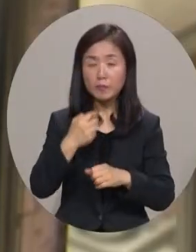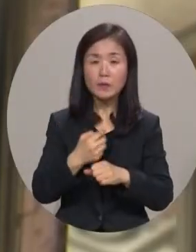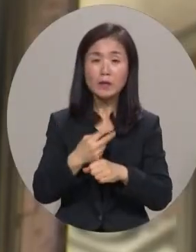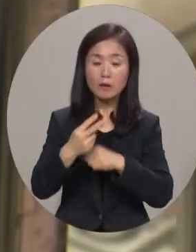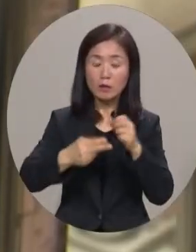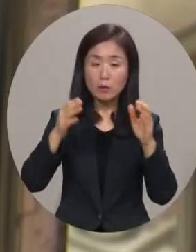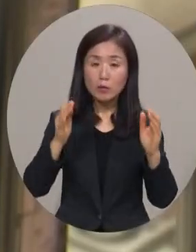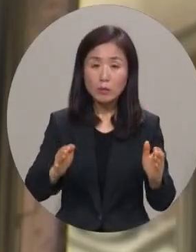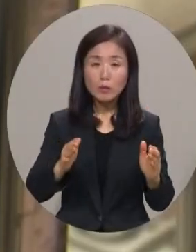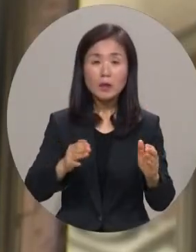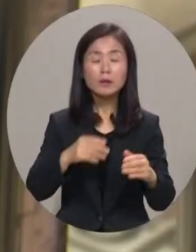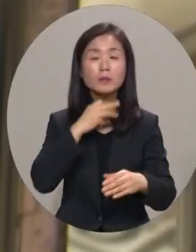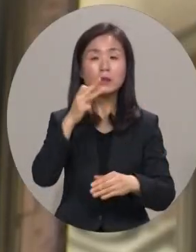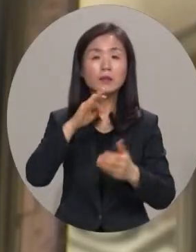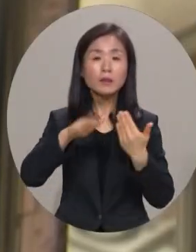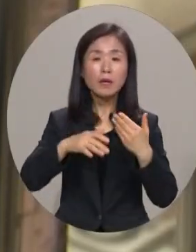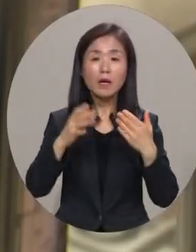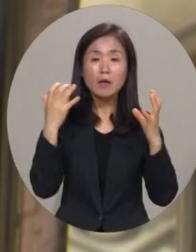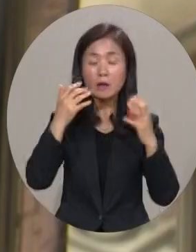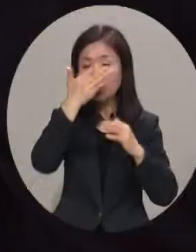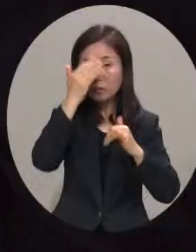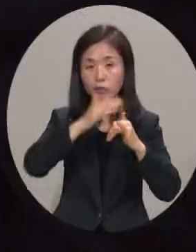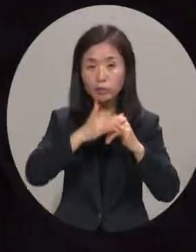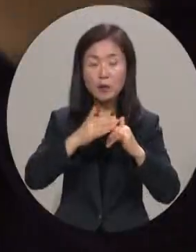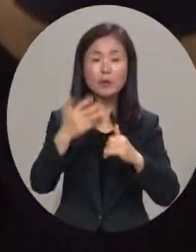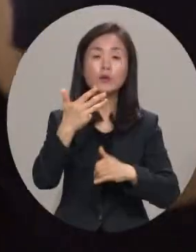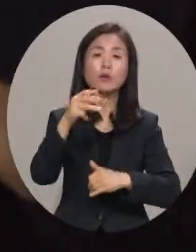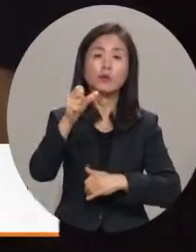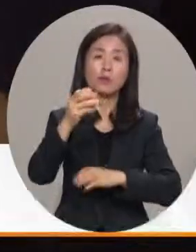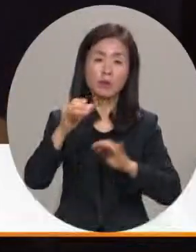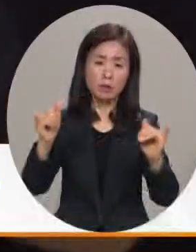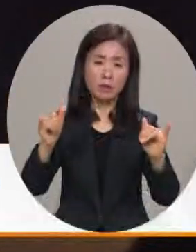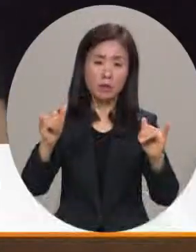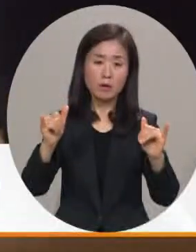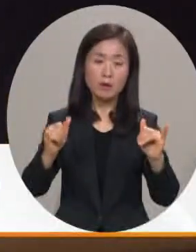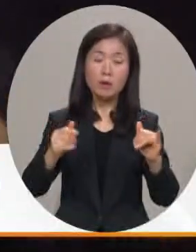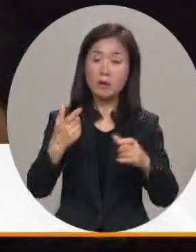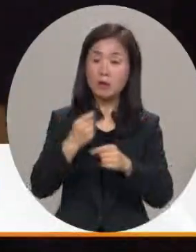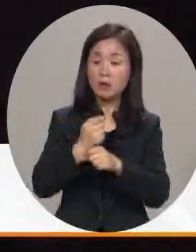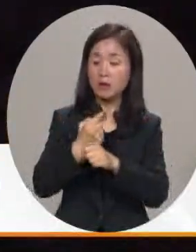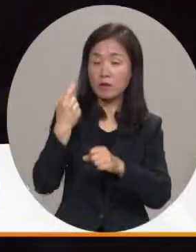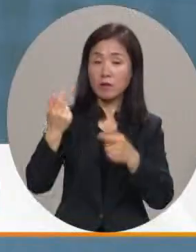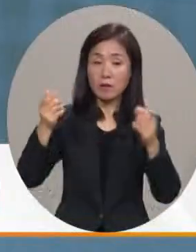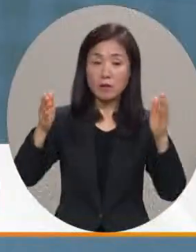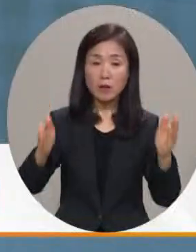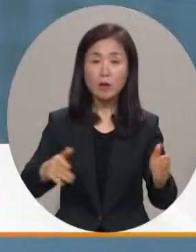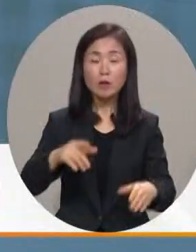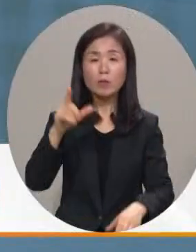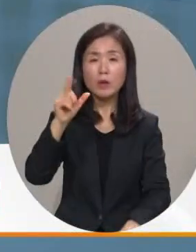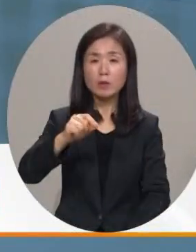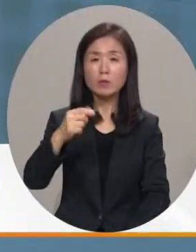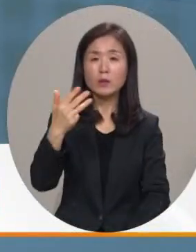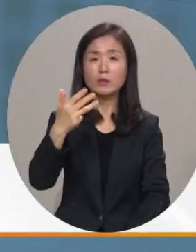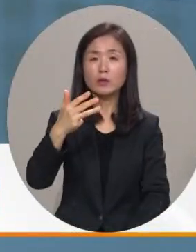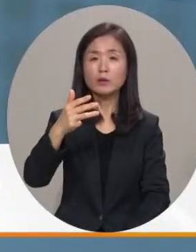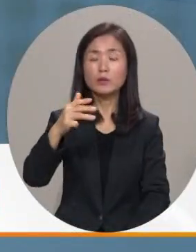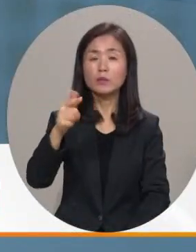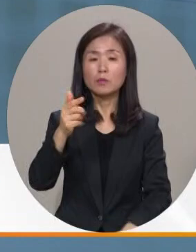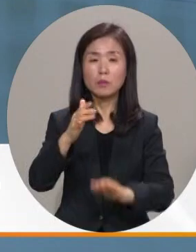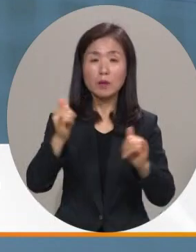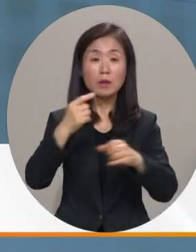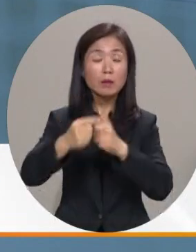청소년은 8,500여 명 그런데 지난해 같은 기간엔 18,600 명으로 1년 세